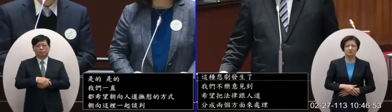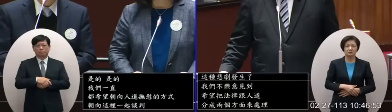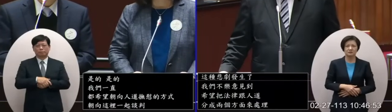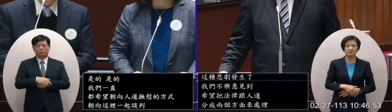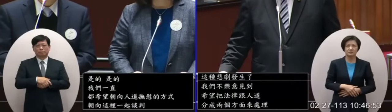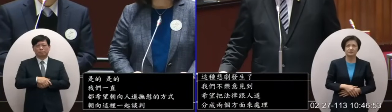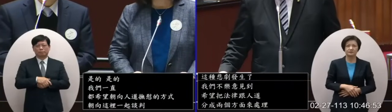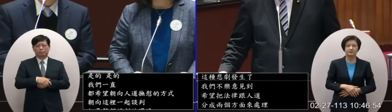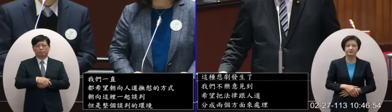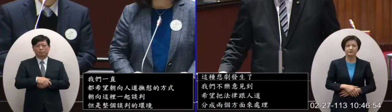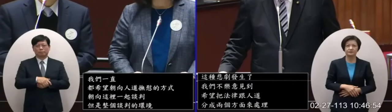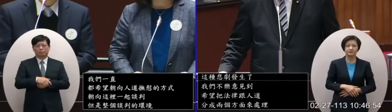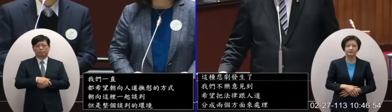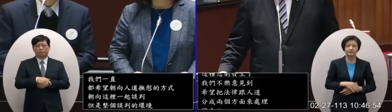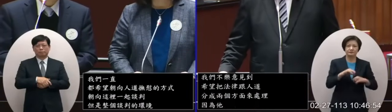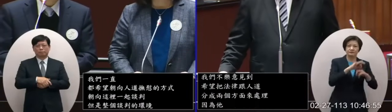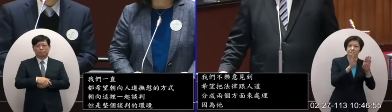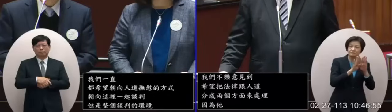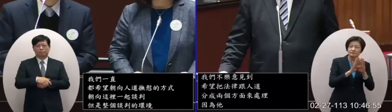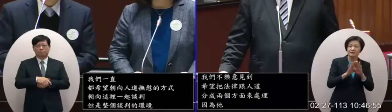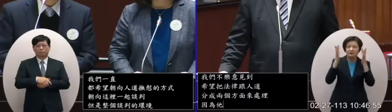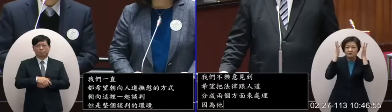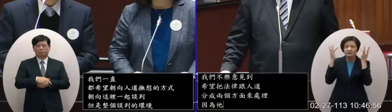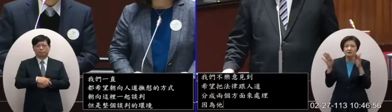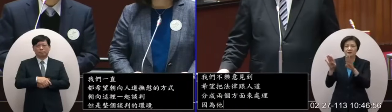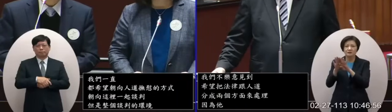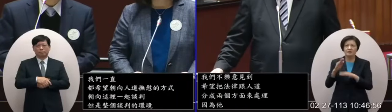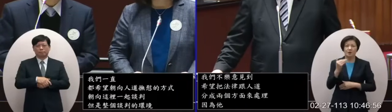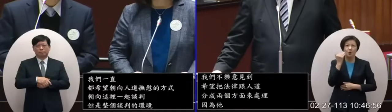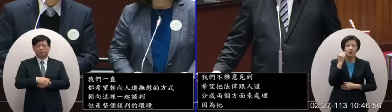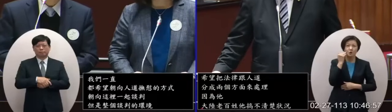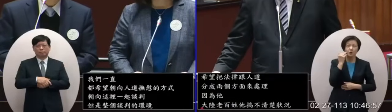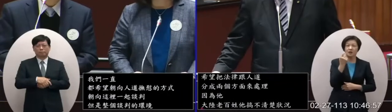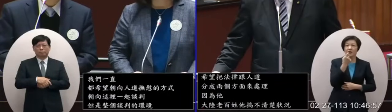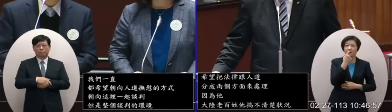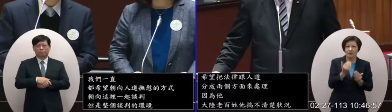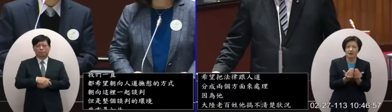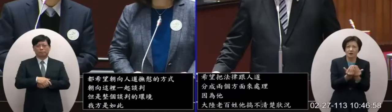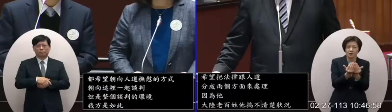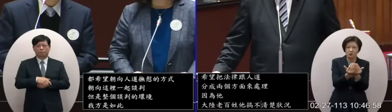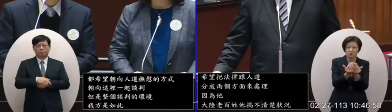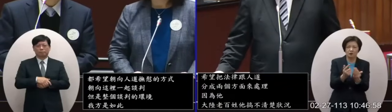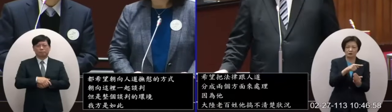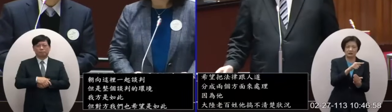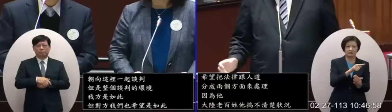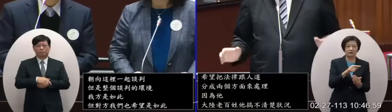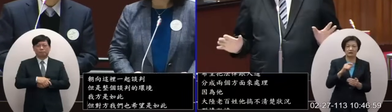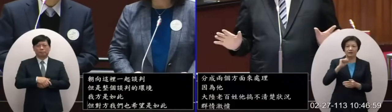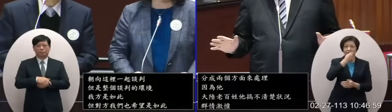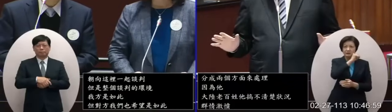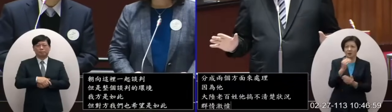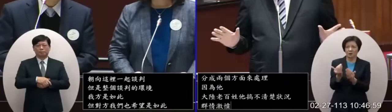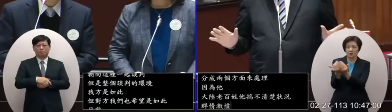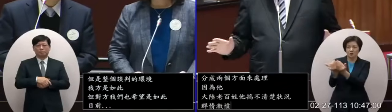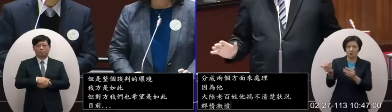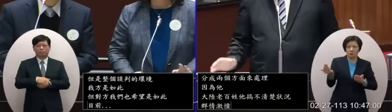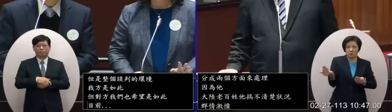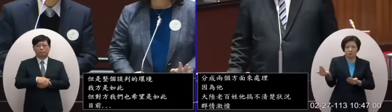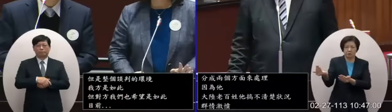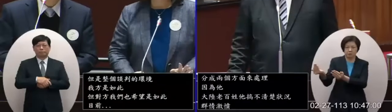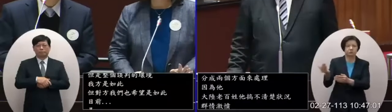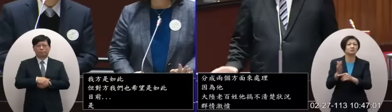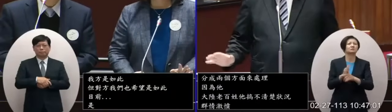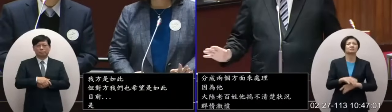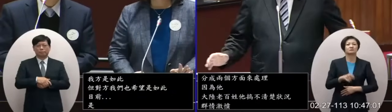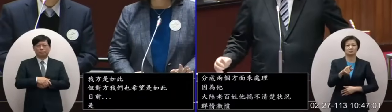在金厦海域啊，有白船在追逐我们海巡的事情，所以我们海巡啊，在这个时